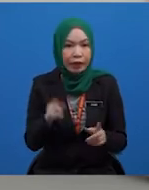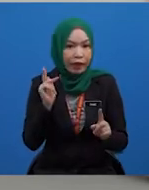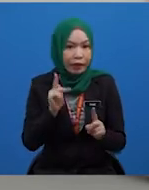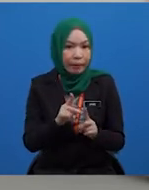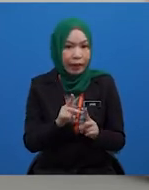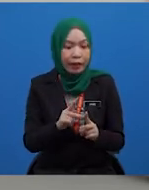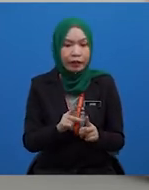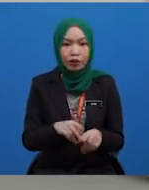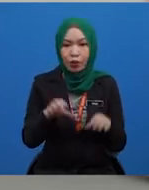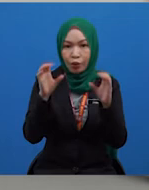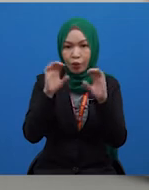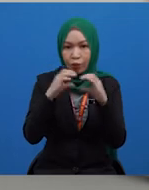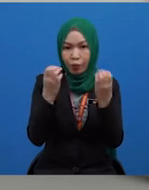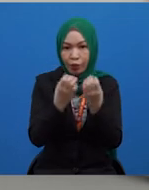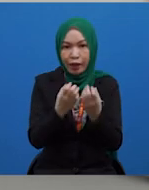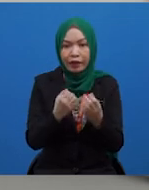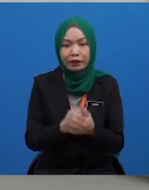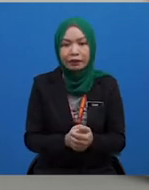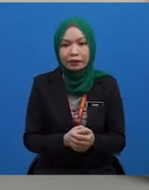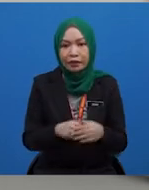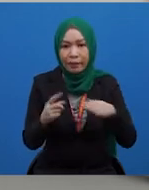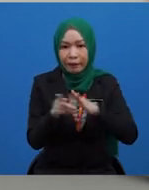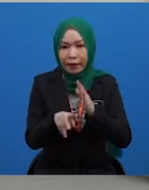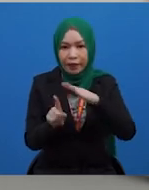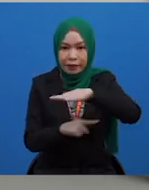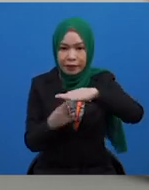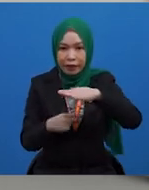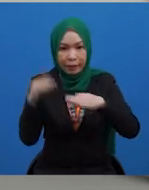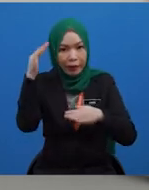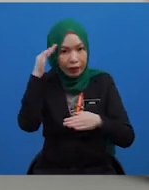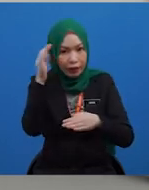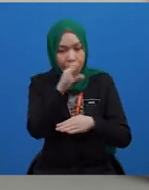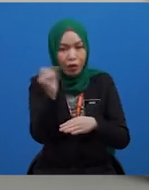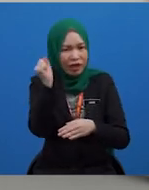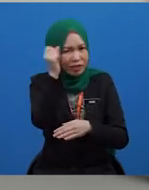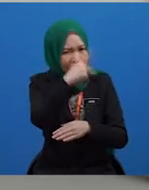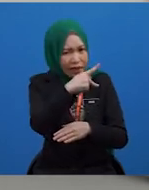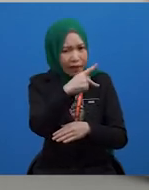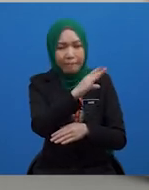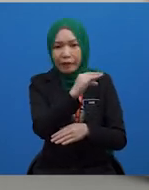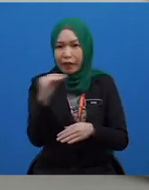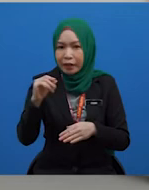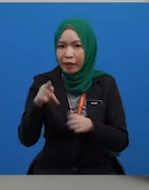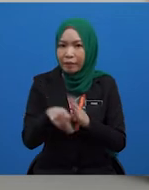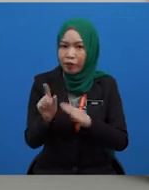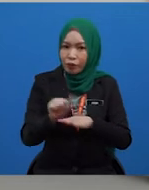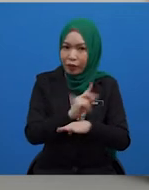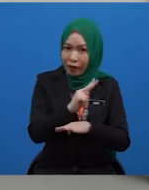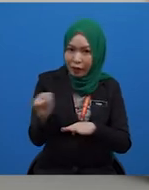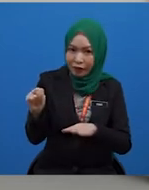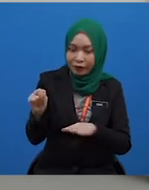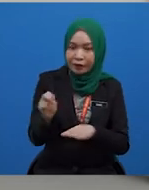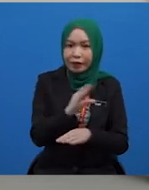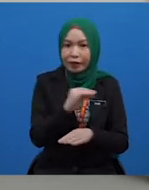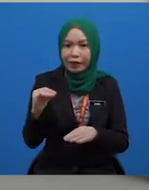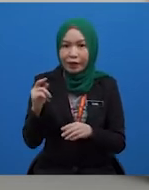pengetahuan, berdasarkan sikap dan juga penggunaan serta tindak balas pembeli terhadap sesuatu produk yang